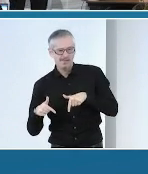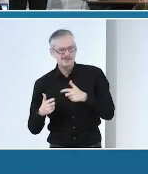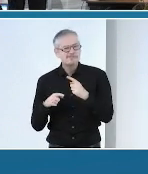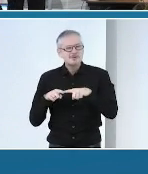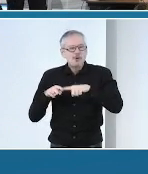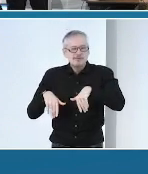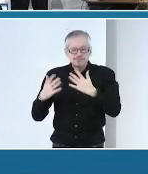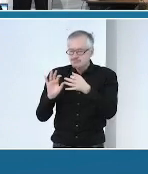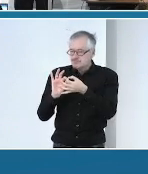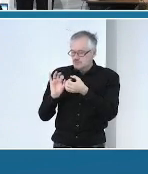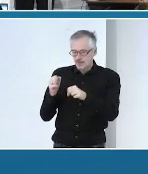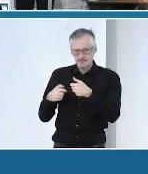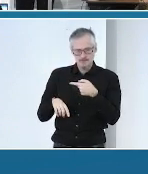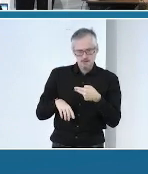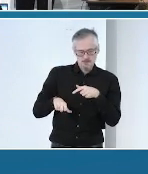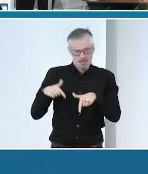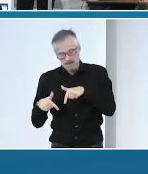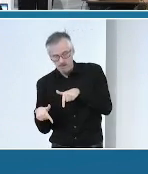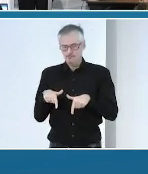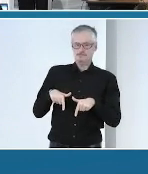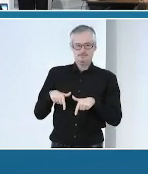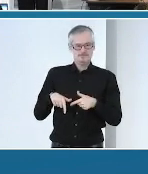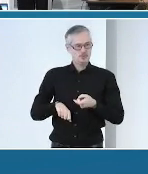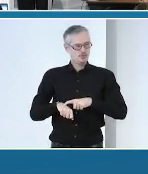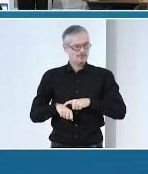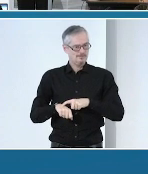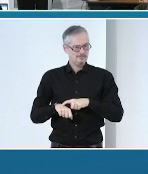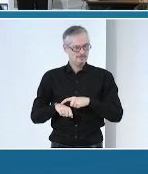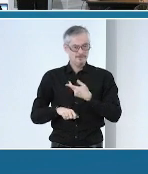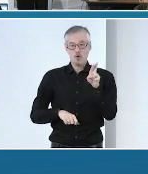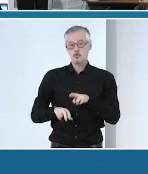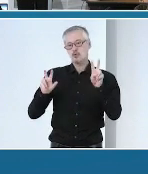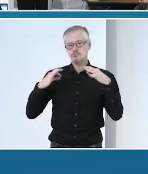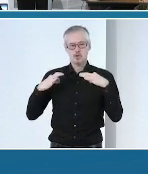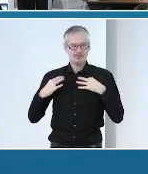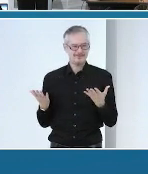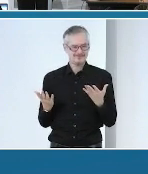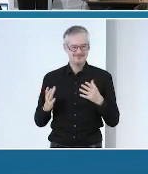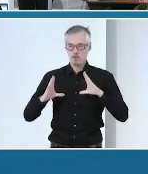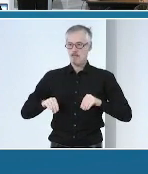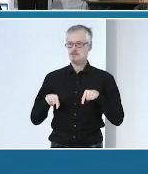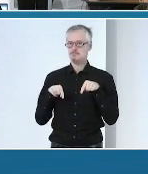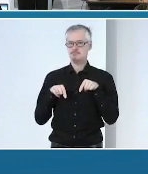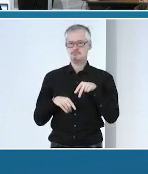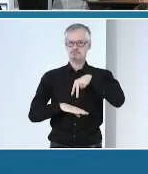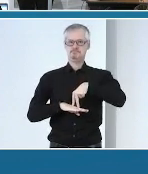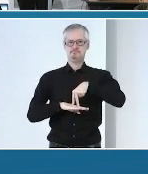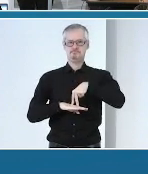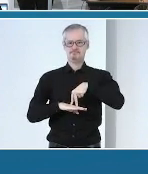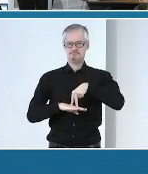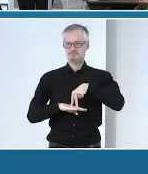là, et hop, je me redresse tout de suite, je me remets dans une position stable, je me remets au statu quo. Je me